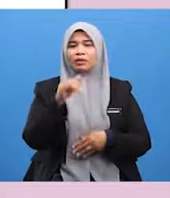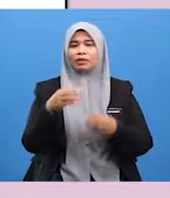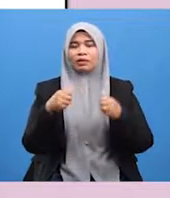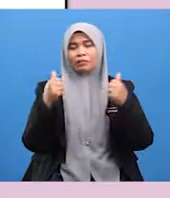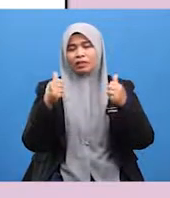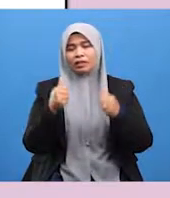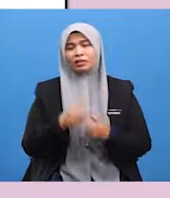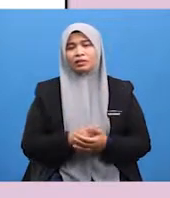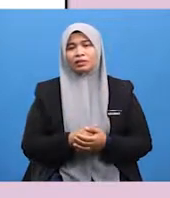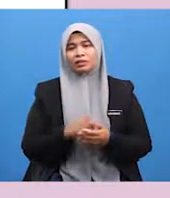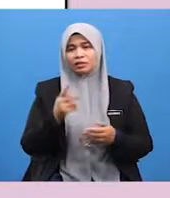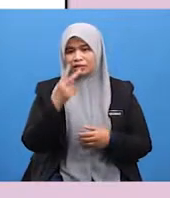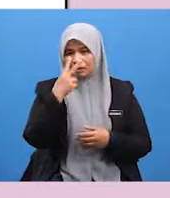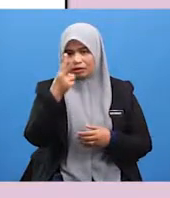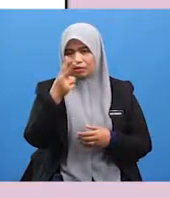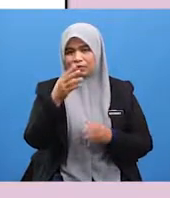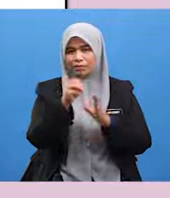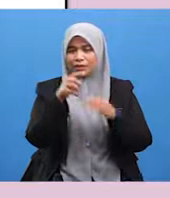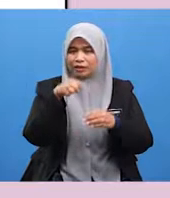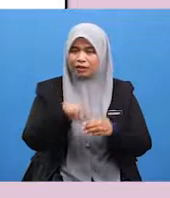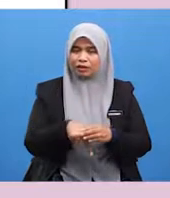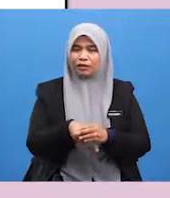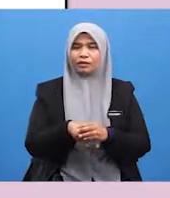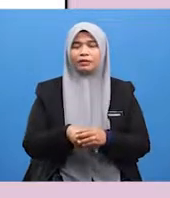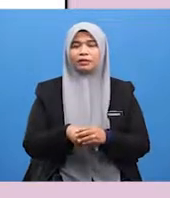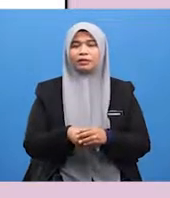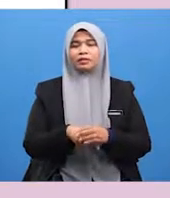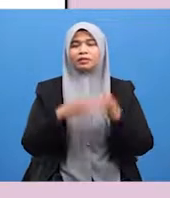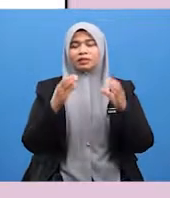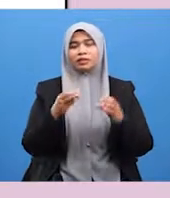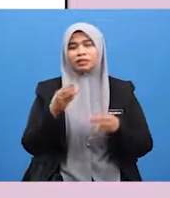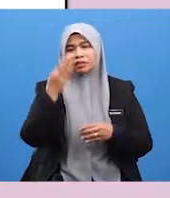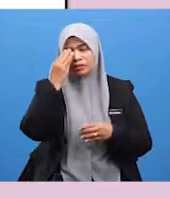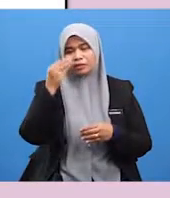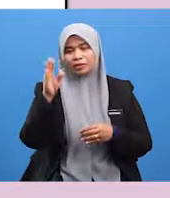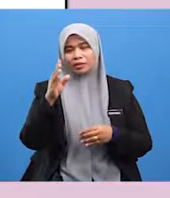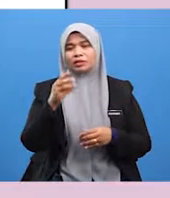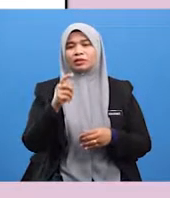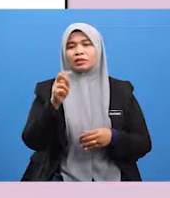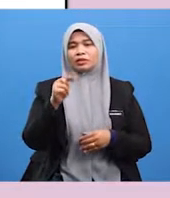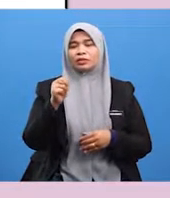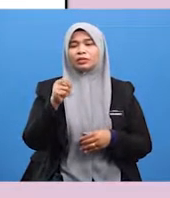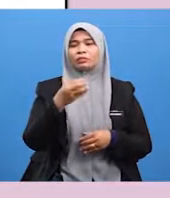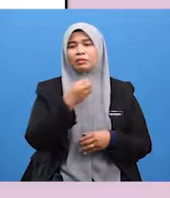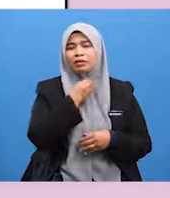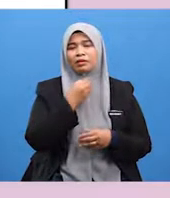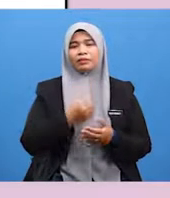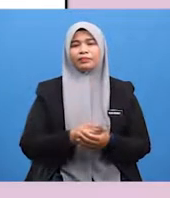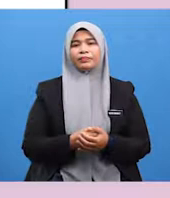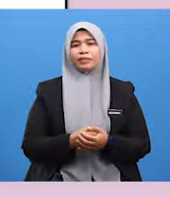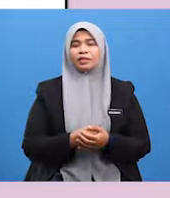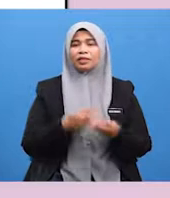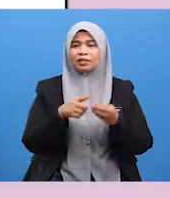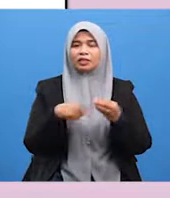Kalau diperhatikan secara mendalam, sengaja dibiarkan Tun Perak akan pertanyaan Seri Amirta